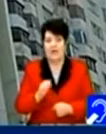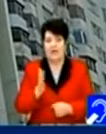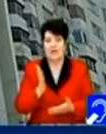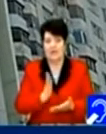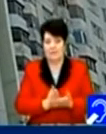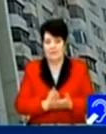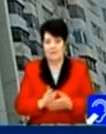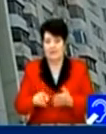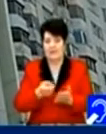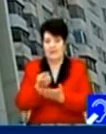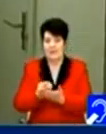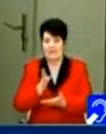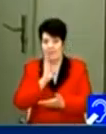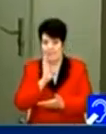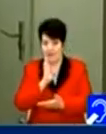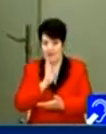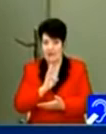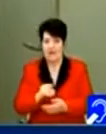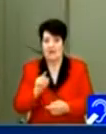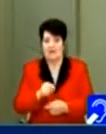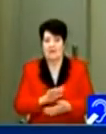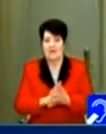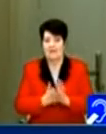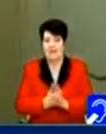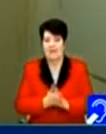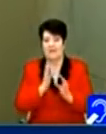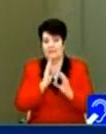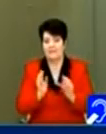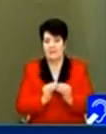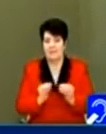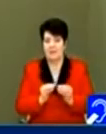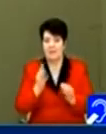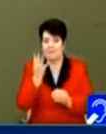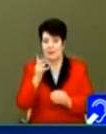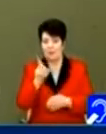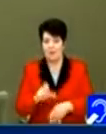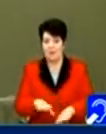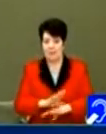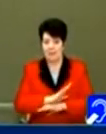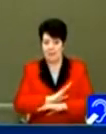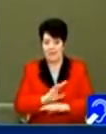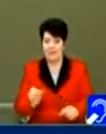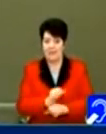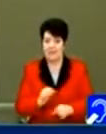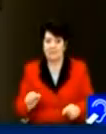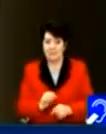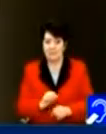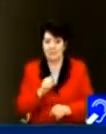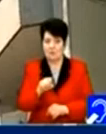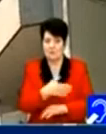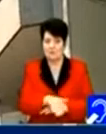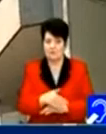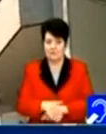rămâne internată la spital, iar medicii spun că se află în stare stabilă. 4 oameni au murit în explozia produsă în blocul de pe